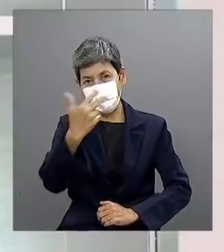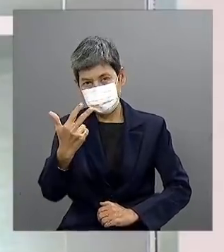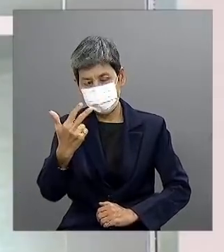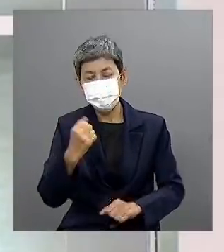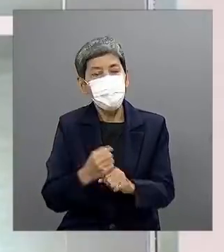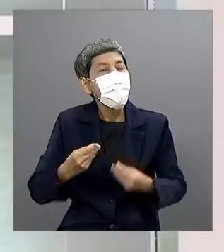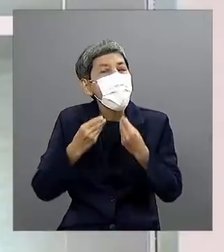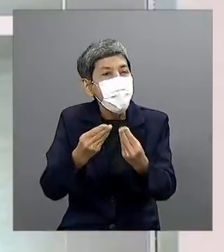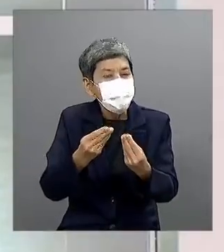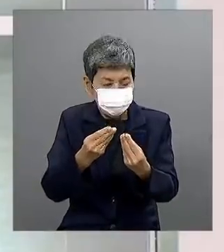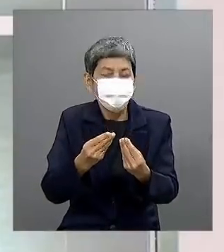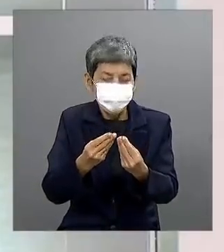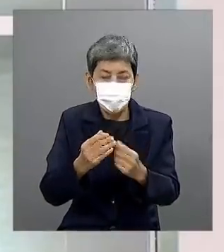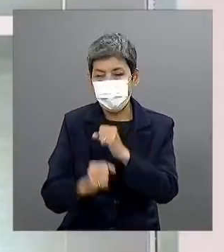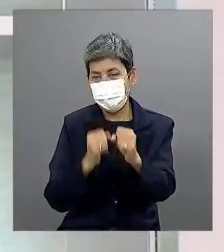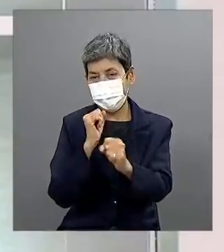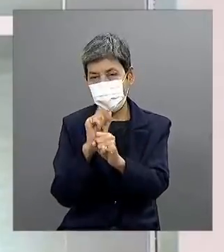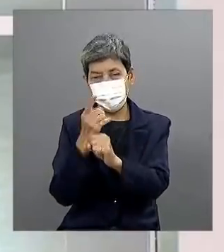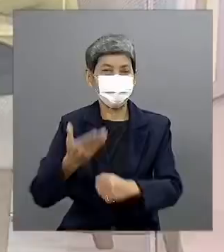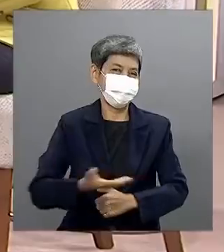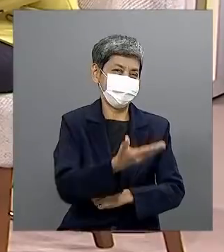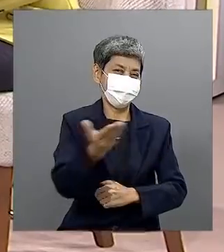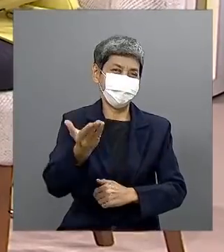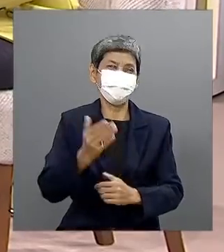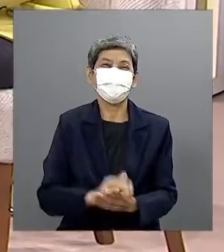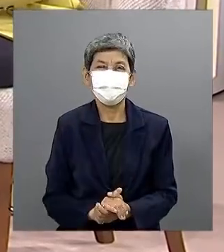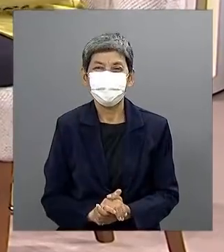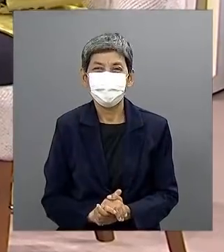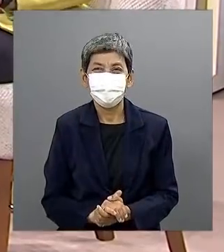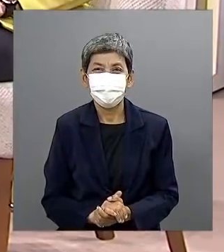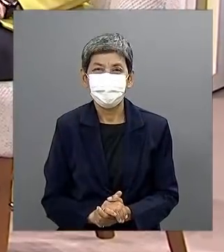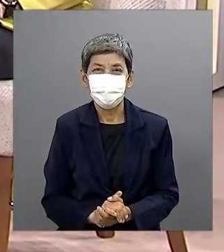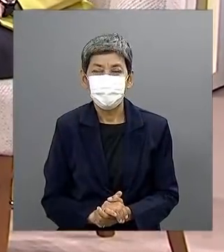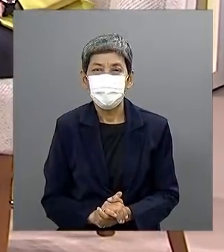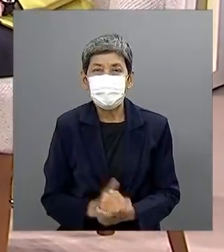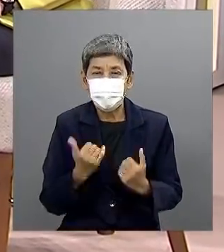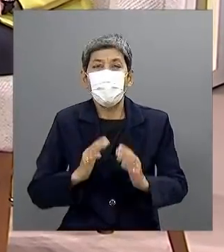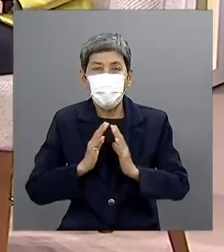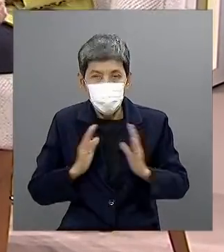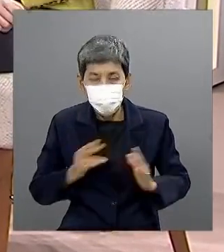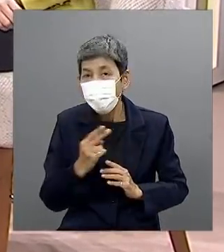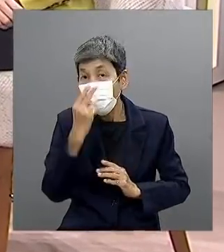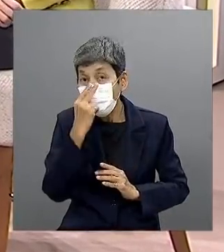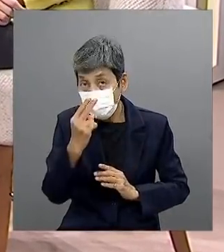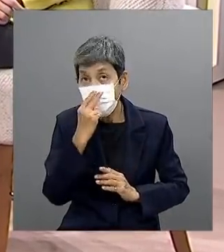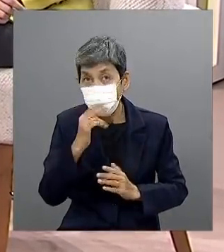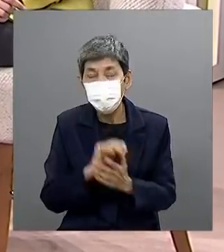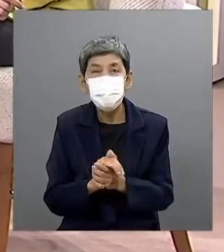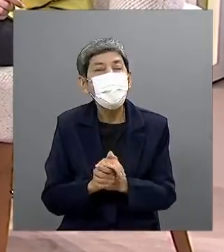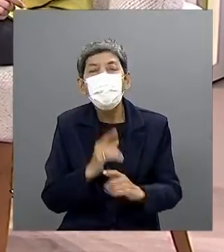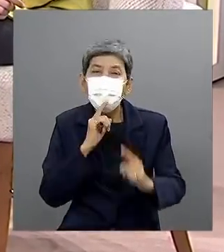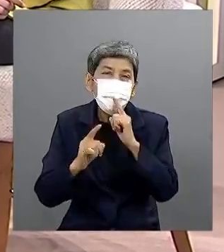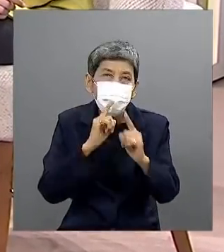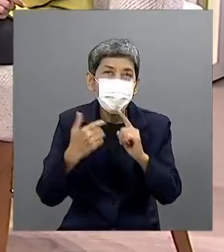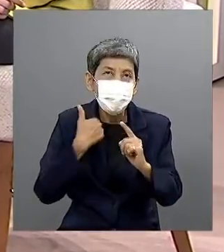ต้อนรับปีใหม่ให้กับคุณผู้ชมทุกท่านนั่นเองค่ะ เอาละครับช่วงท้ายรายการนะครับขอบคุณทุกการติดตามคุณผู้ชมที่ชวนเราคุยแอบแซวเรา